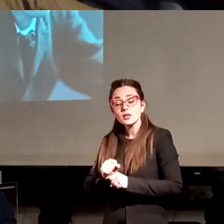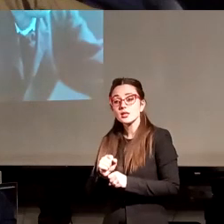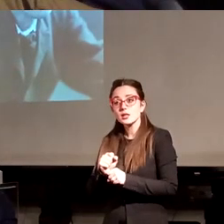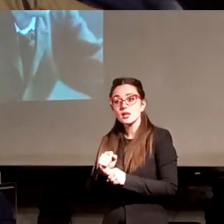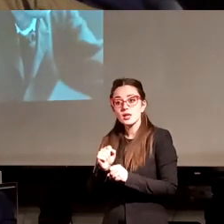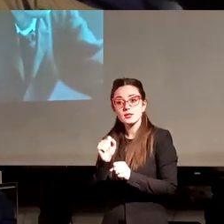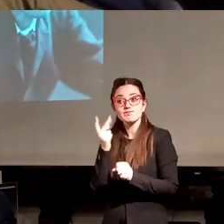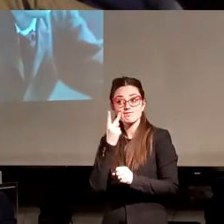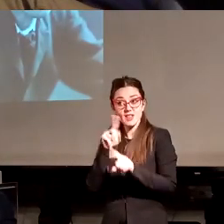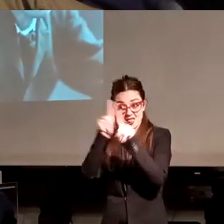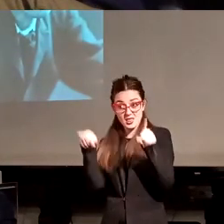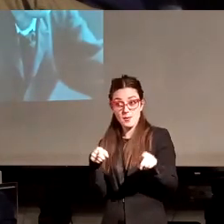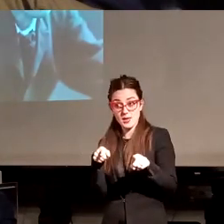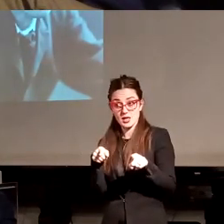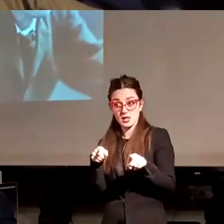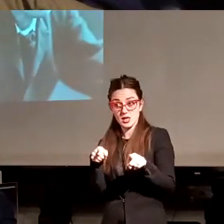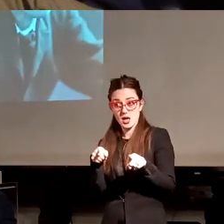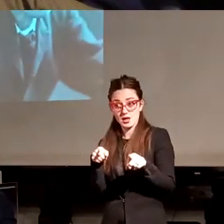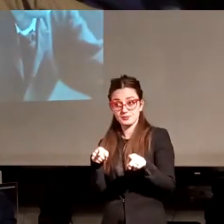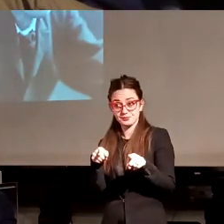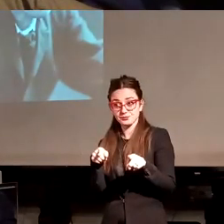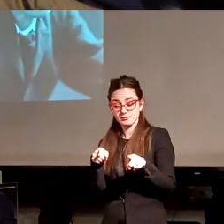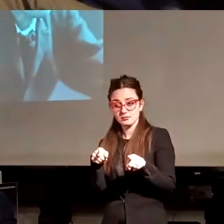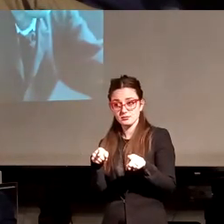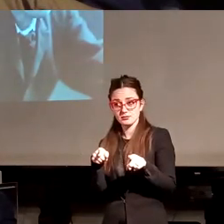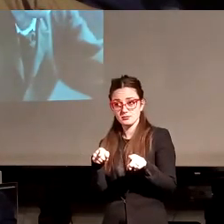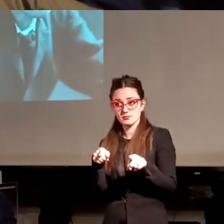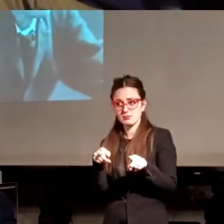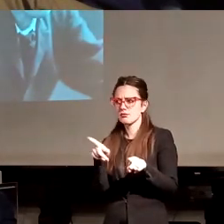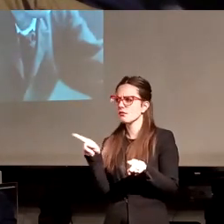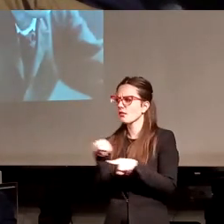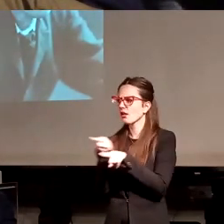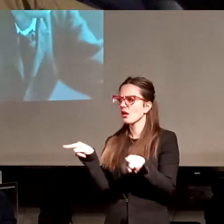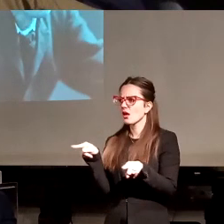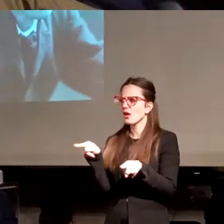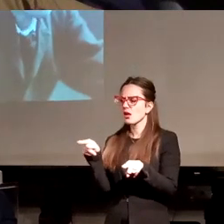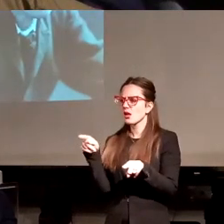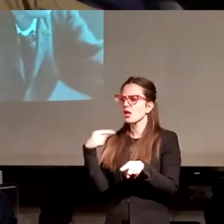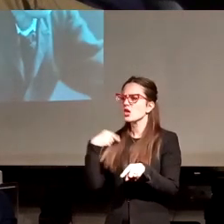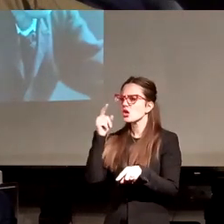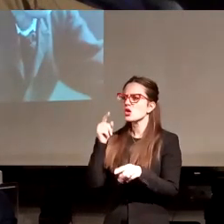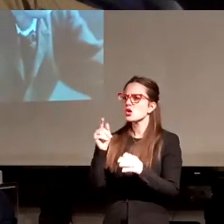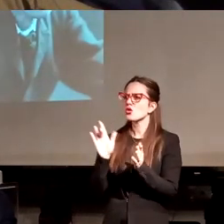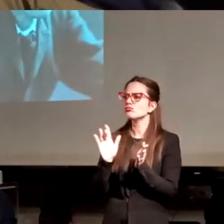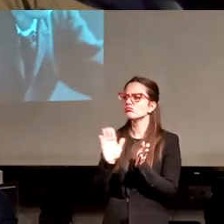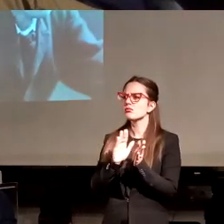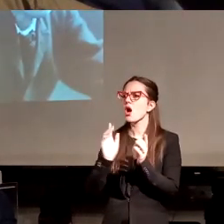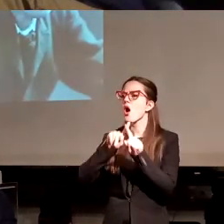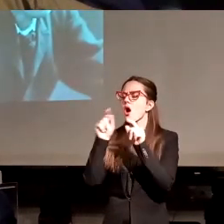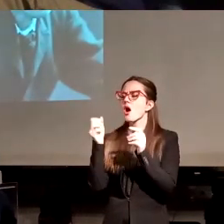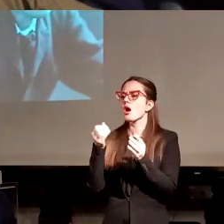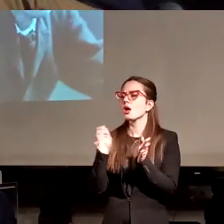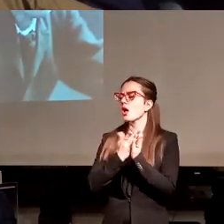libreria parentesi aperta e chiusa per curiosità cercava l'opera omne in inglese di